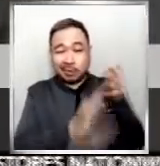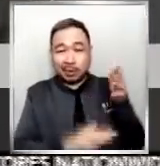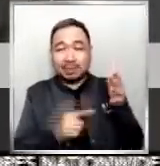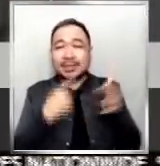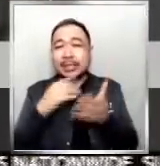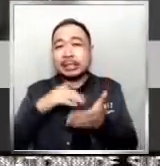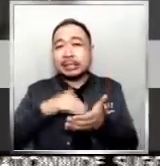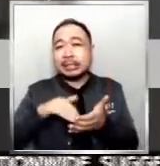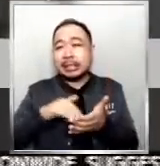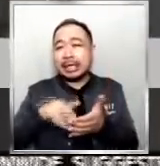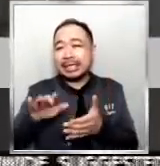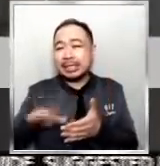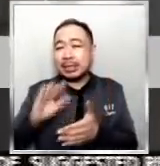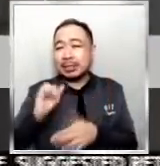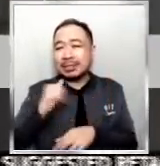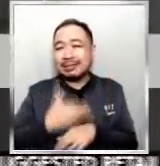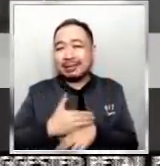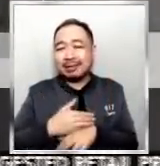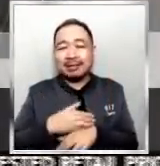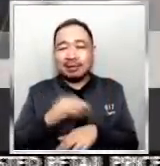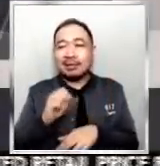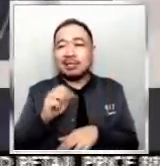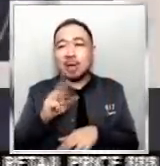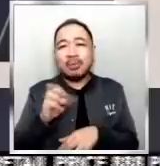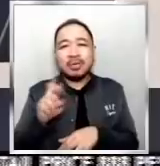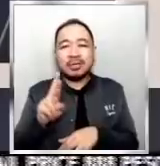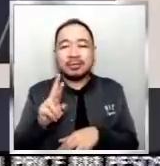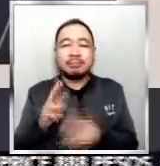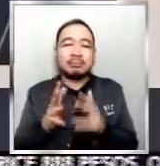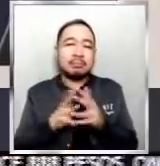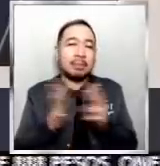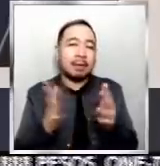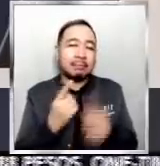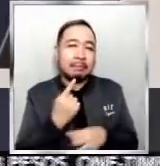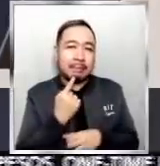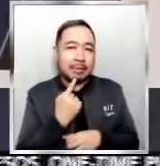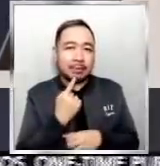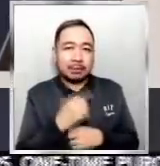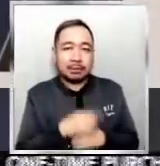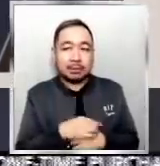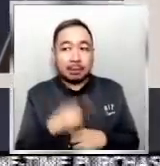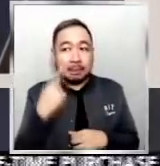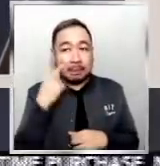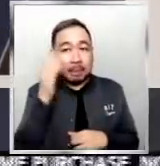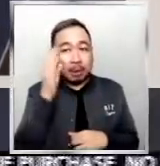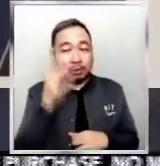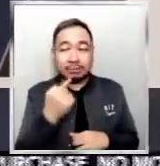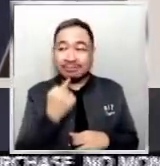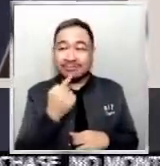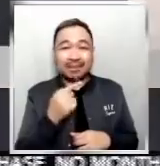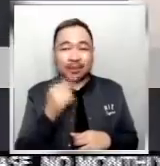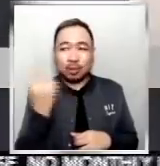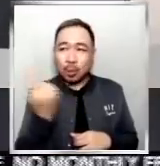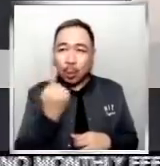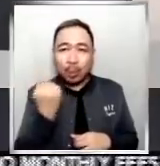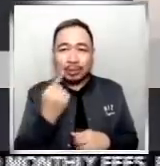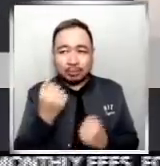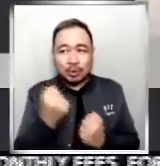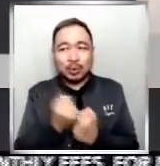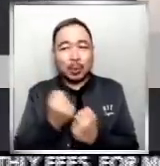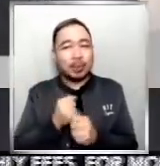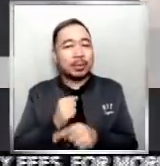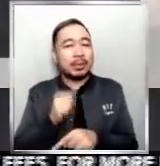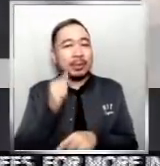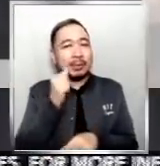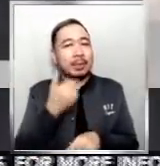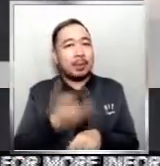Summer na sobra niya raw namimiss. Sabi pa ni Paolo, lagi lang daw siyang nandyan para sa anak. Nagsorry